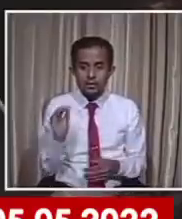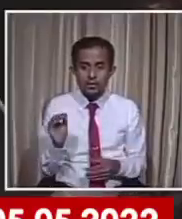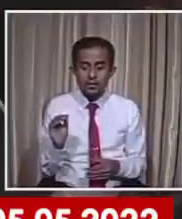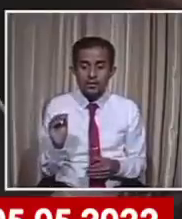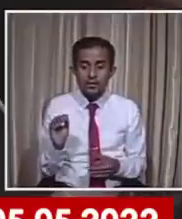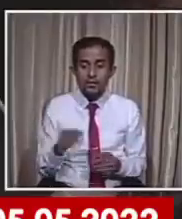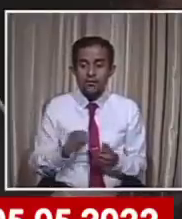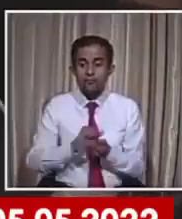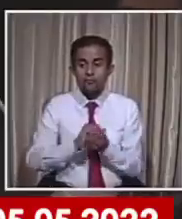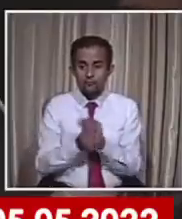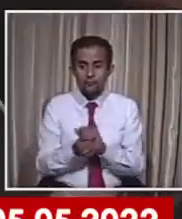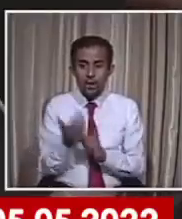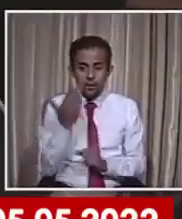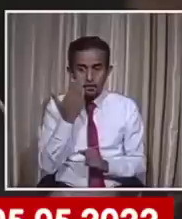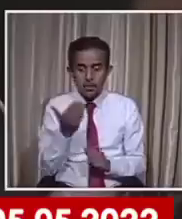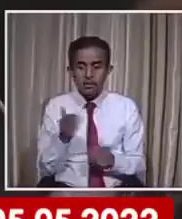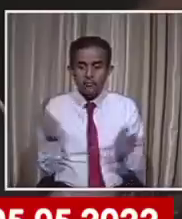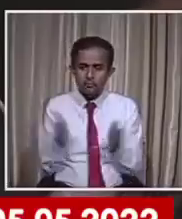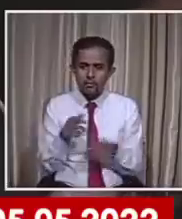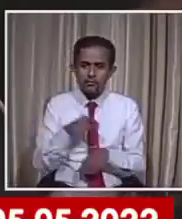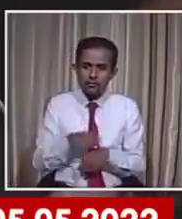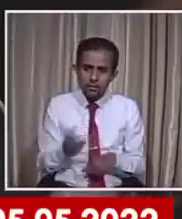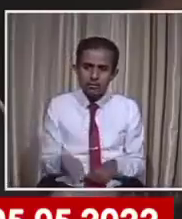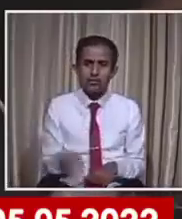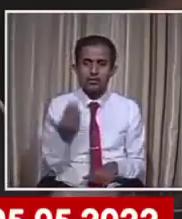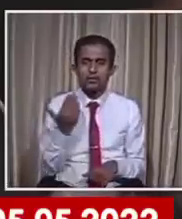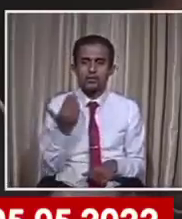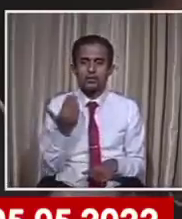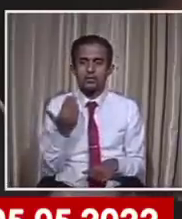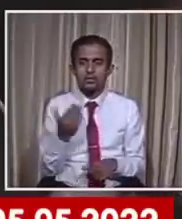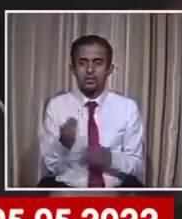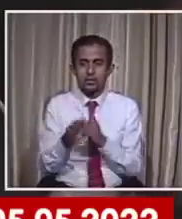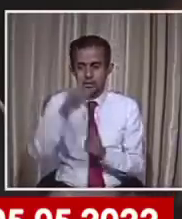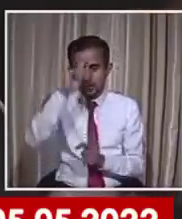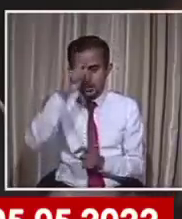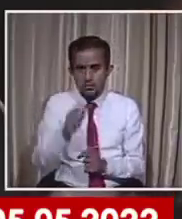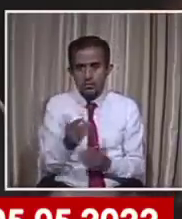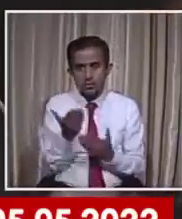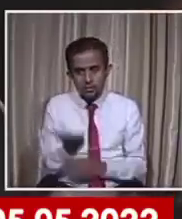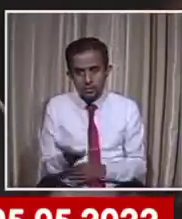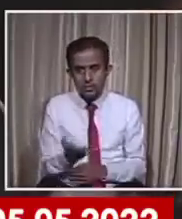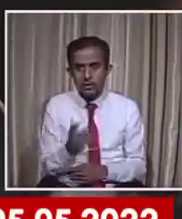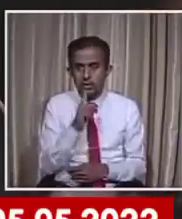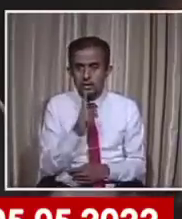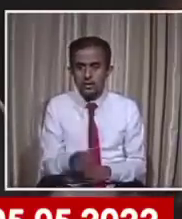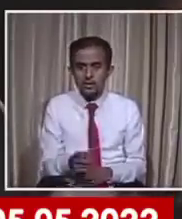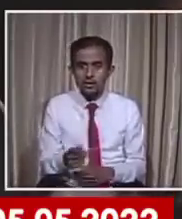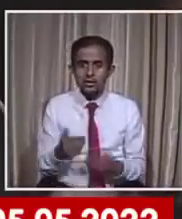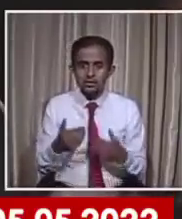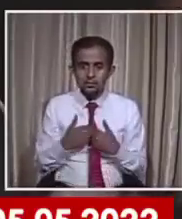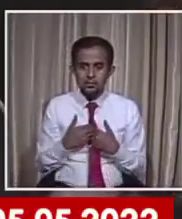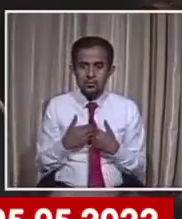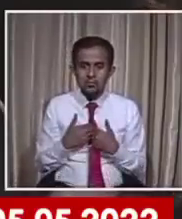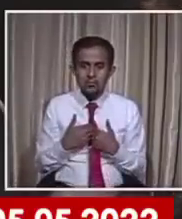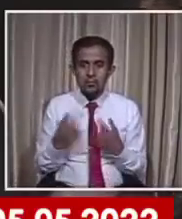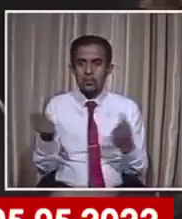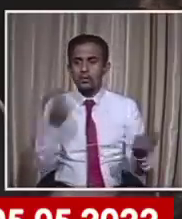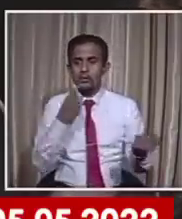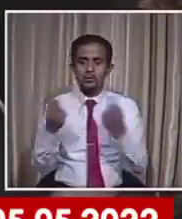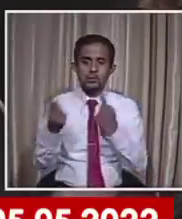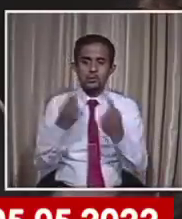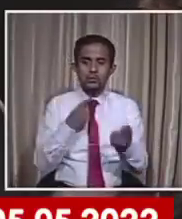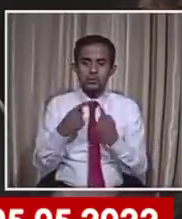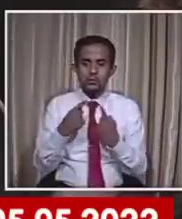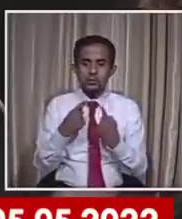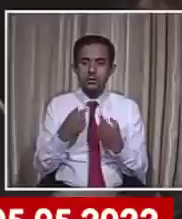கடன் வழங்கியுள்ளதாகவும் வெளிநாட்டு கையிருப்பை அதிகரிப்பதற்கான வழிகளை கண்டுபிடிக்க தவறினால் நாடு மேலும் நெருக்கடியை எதிர்கொள்ள வேண்டியிருக்கும் என்றும்